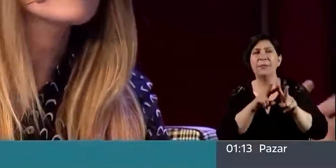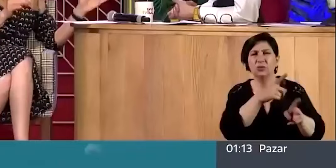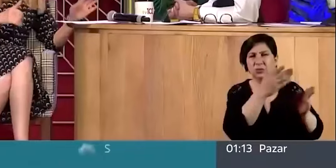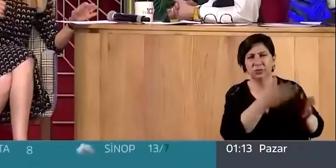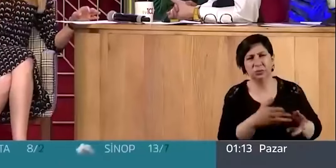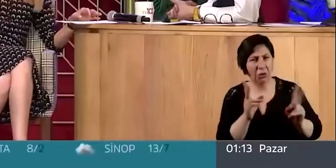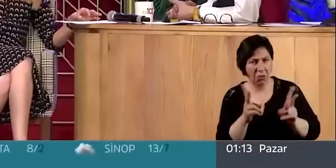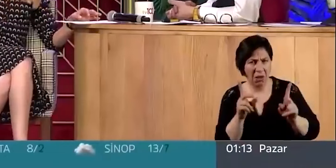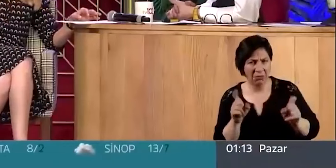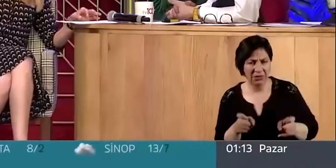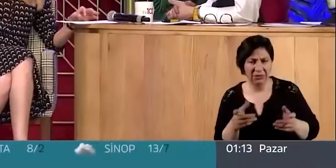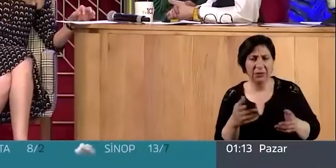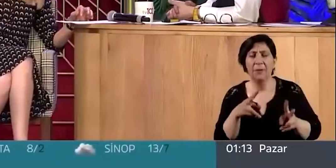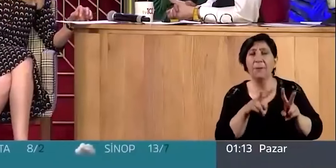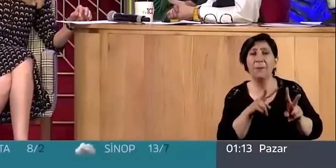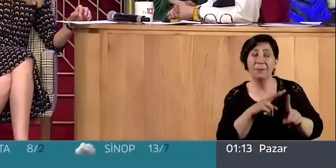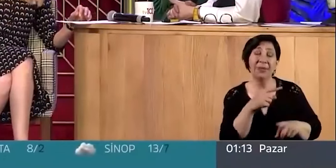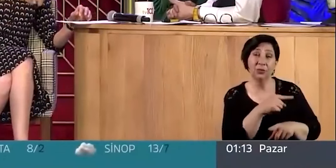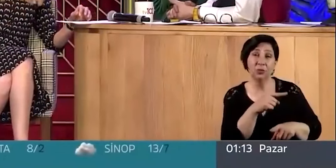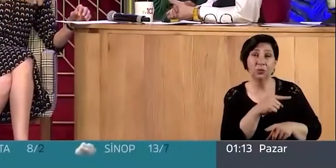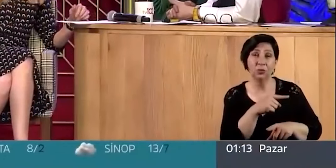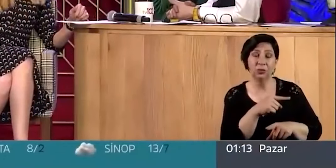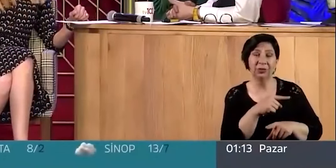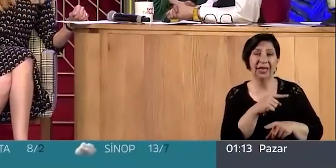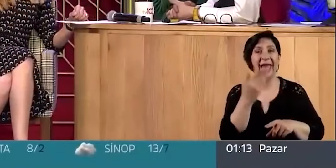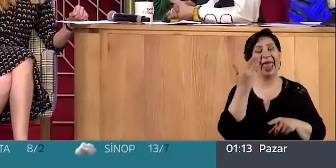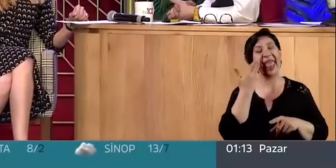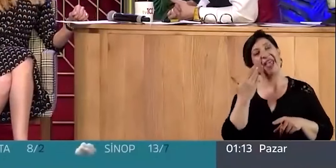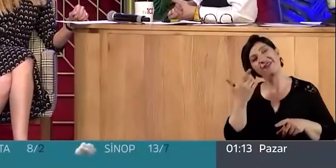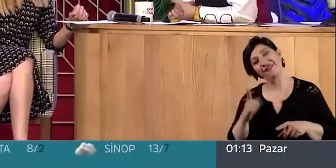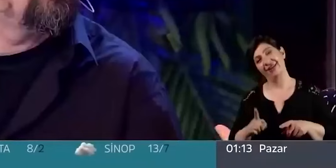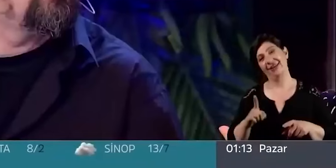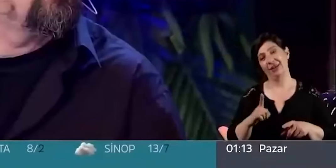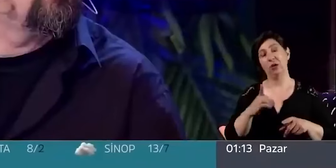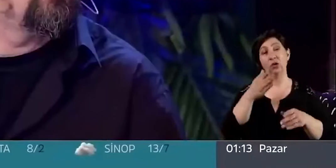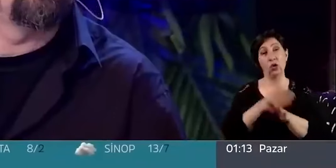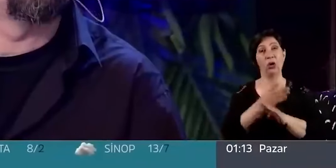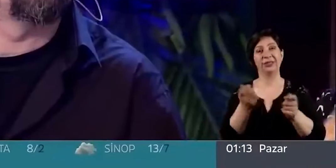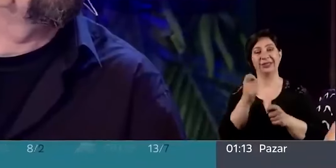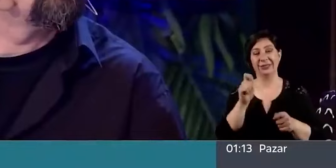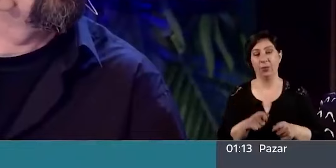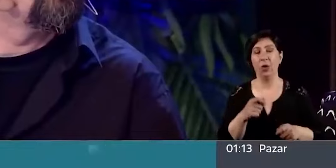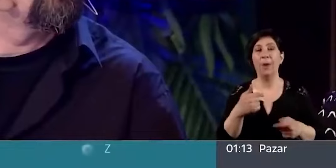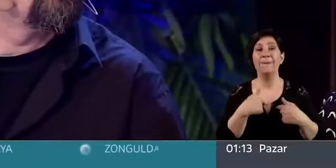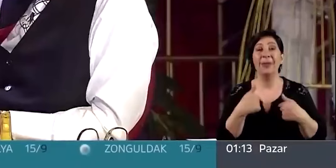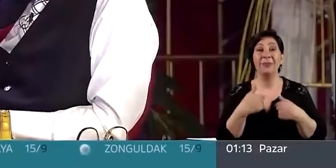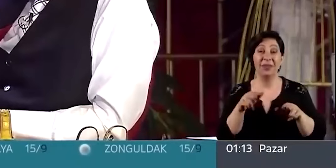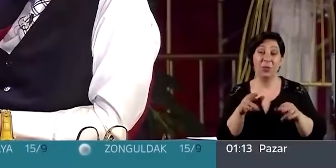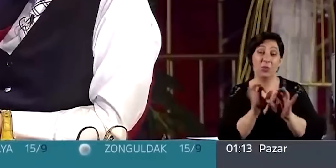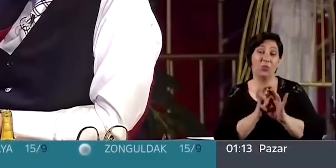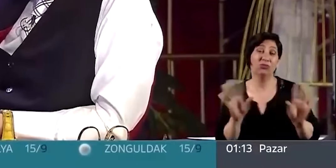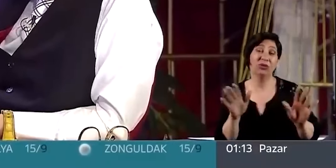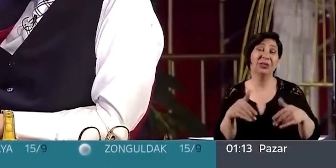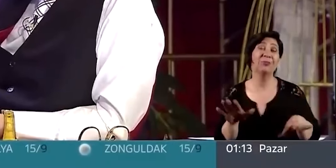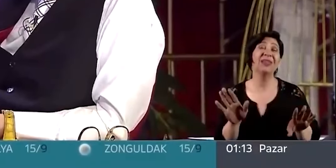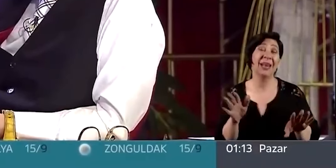Sıradan bir tip mi? O yani? Mesut keyifli bir insan. Doğru bir iş yapıyor. Ama çok benim gibi muhteşem değil